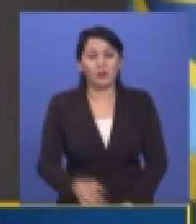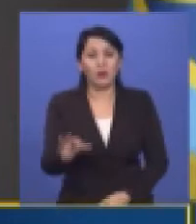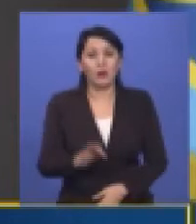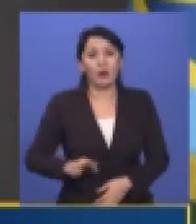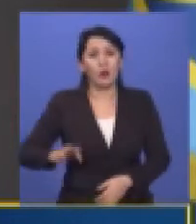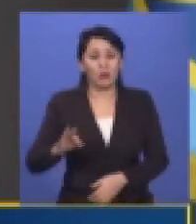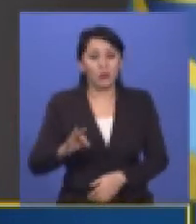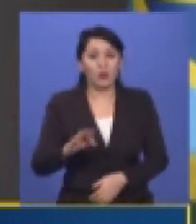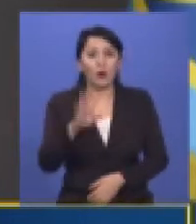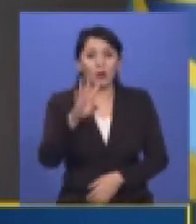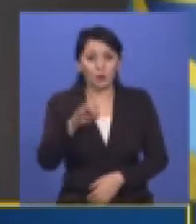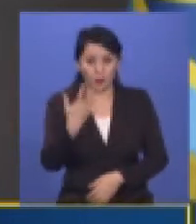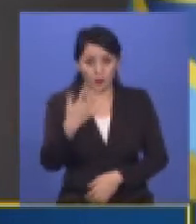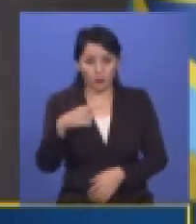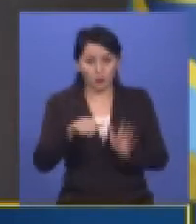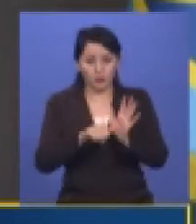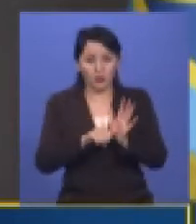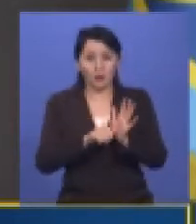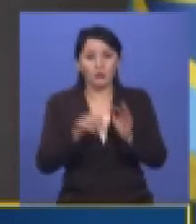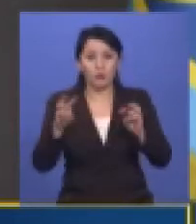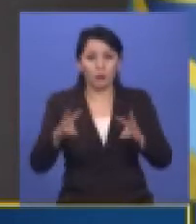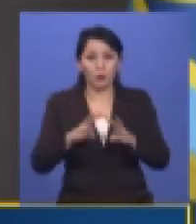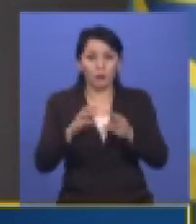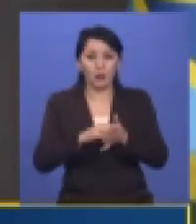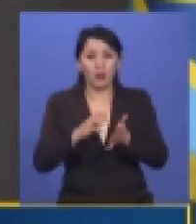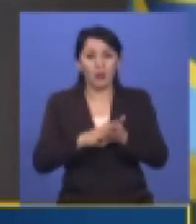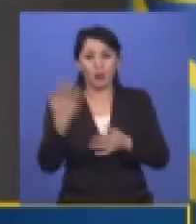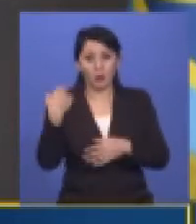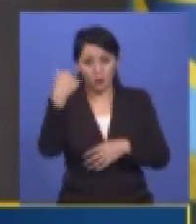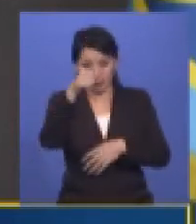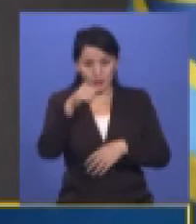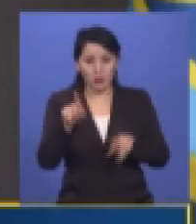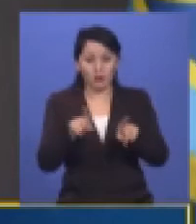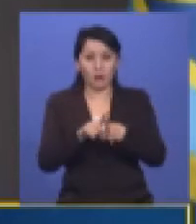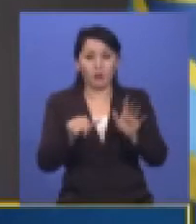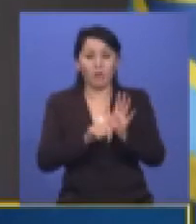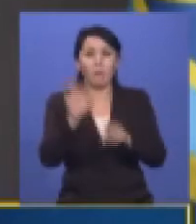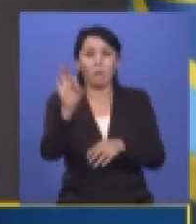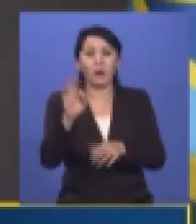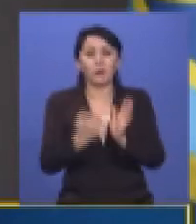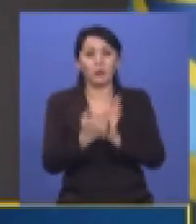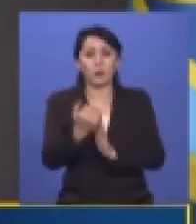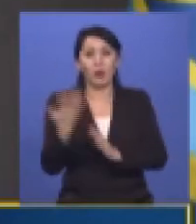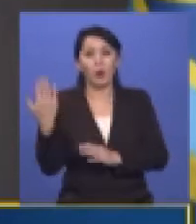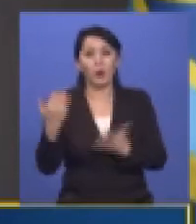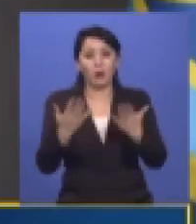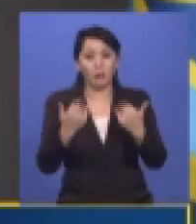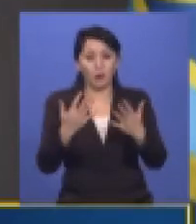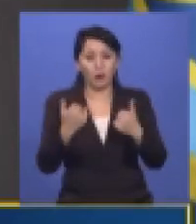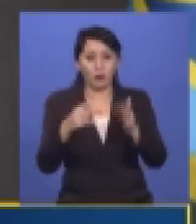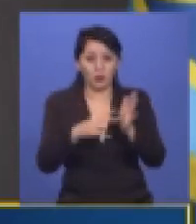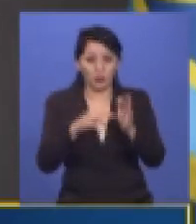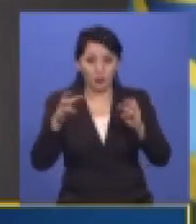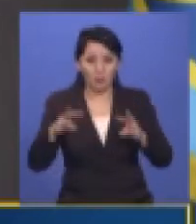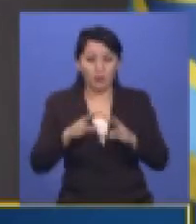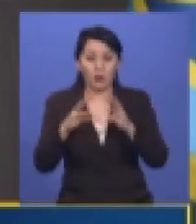Облыс аудандарында 456 өрт оқиғасы тіркелген. Бұл өткен жылмен салыстырғанда 6%-ға көп. Тек өткен демалыс күндері өңірде 7 өрт